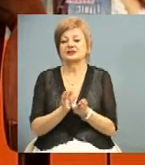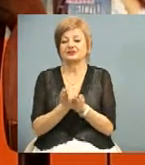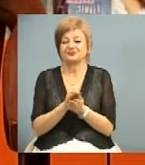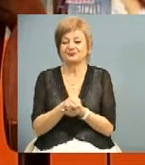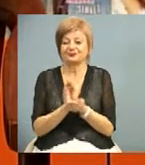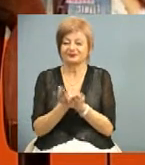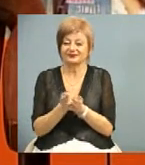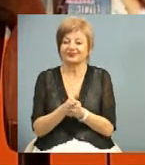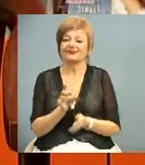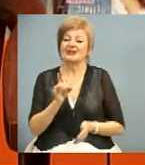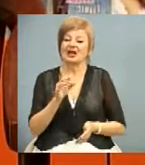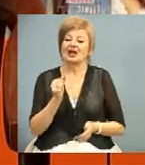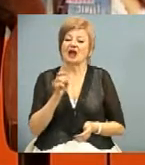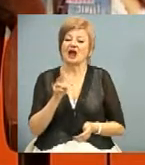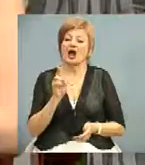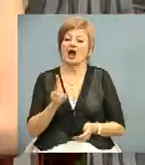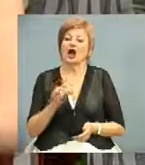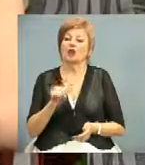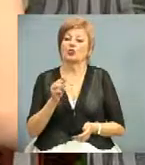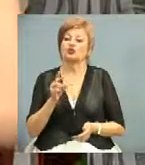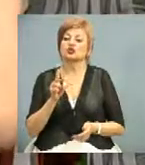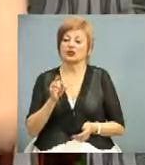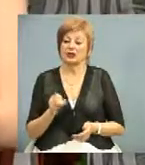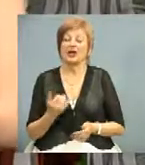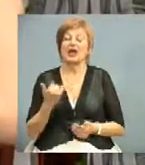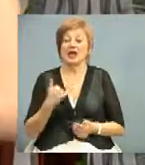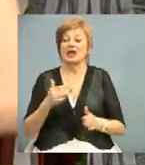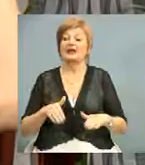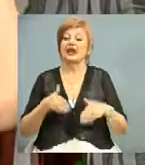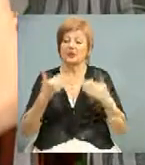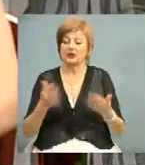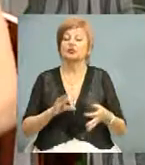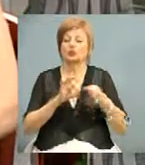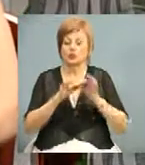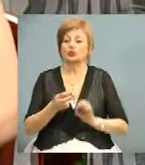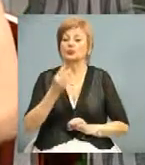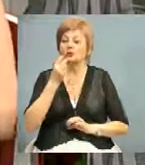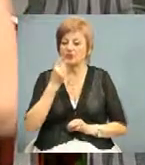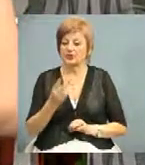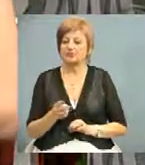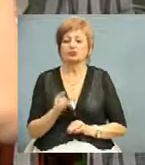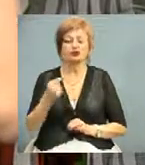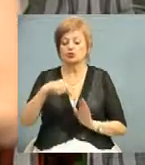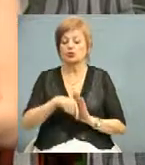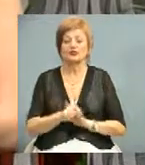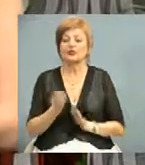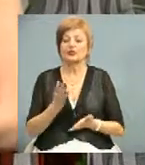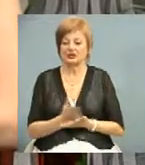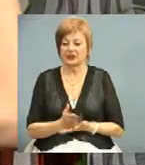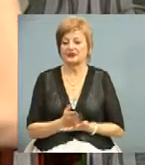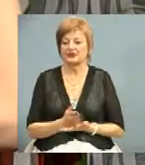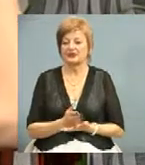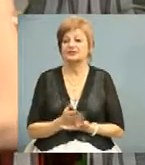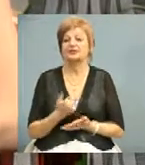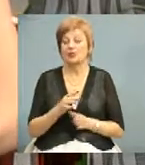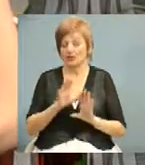що… Я тобі пропоную і вам, глядачі, дізнатися, що ж насправді приховують океани та скільки їх. Ну, взагалі існує, як ми